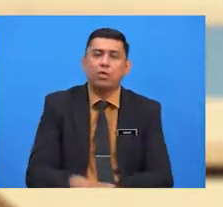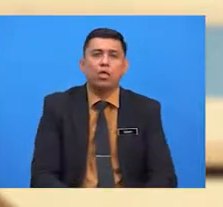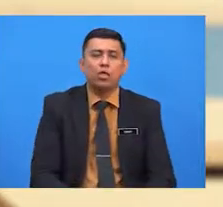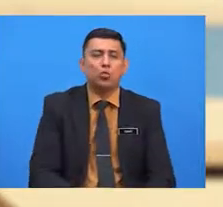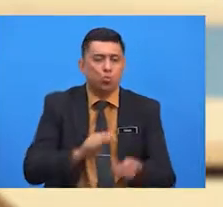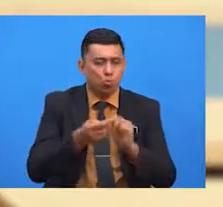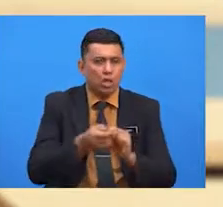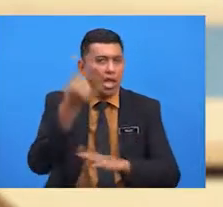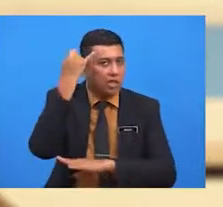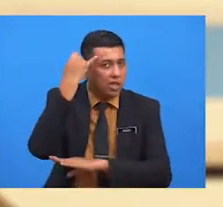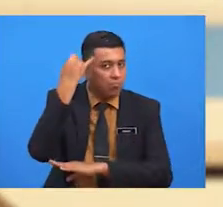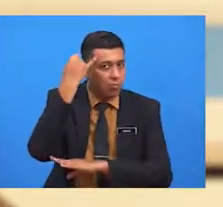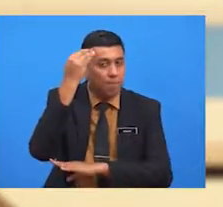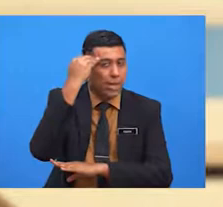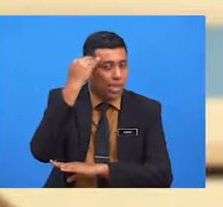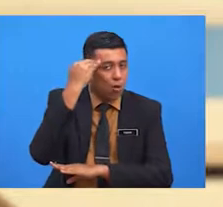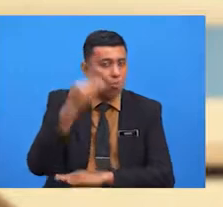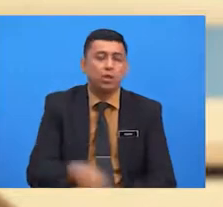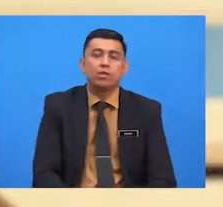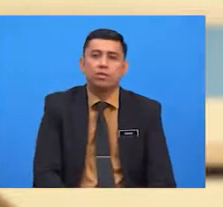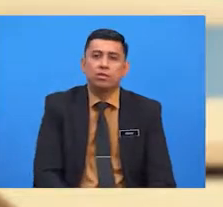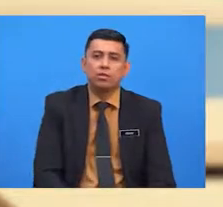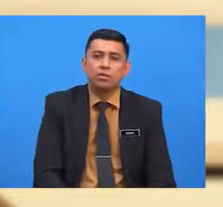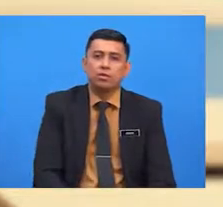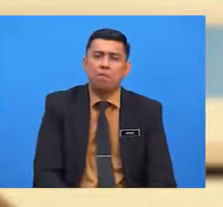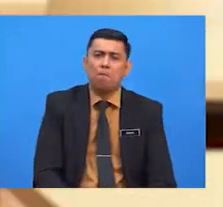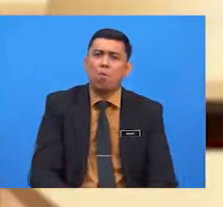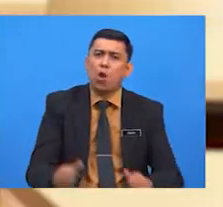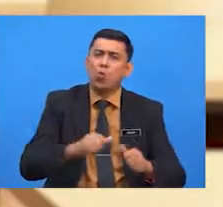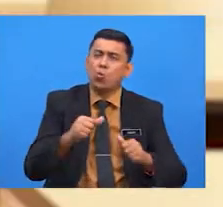pengetahuan, teknologi dan budaya.